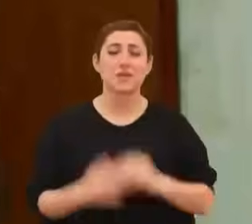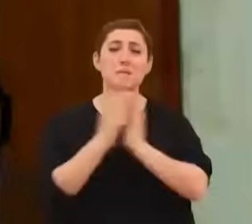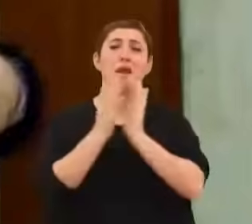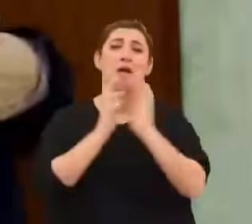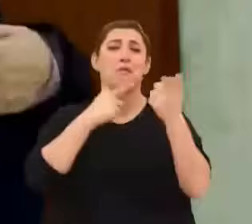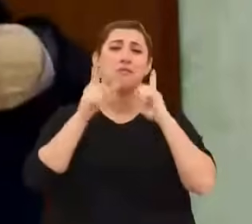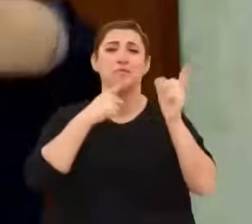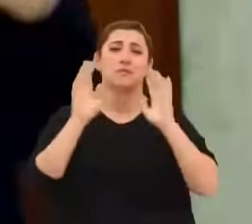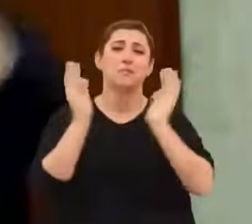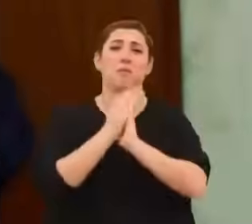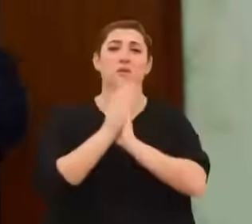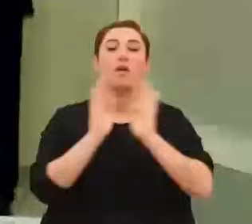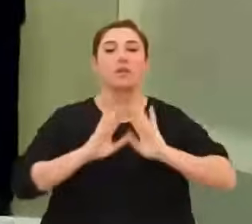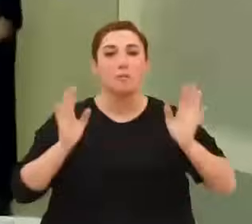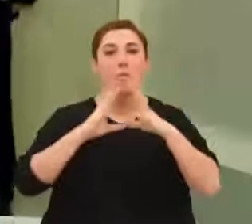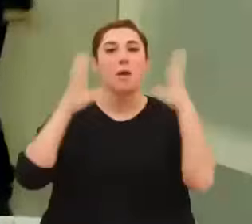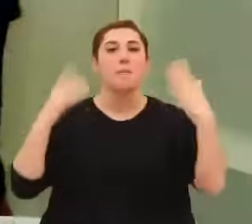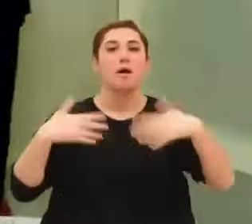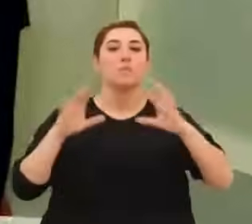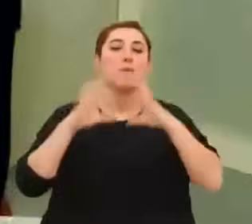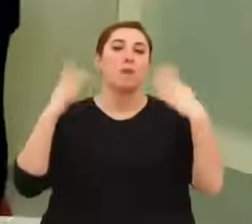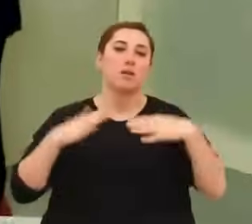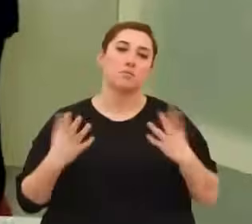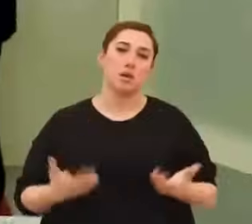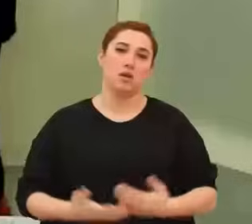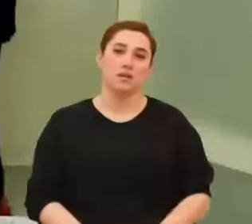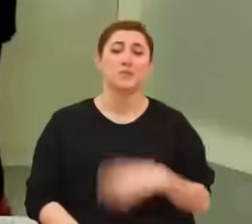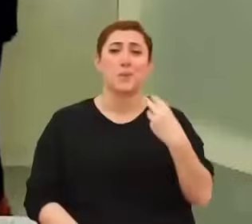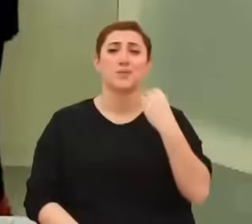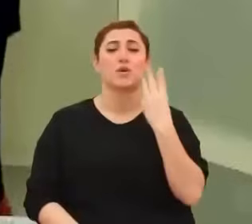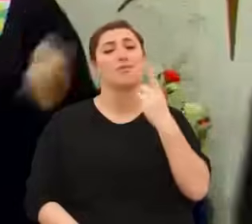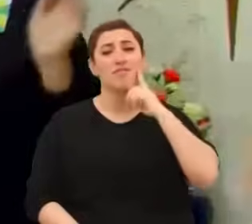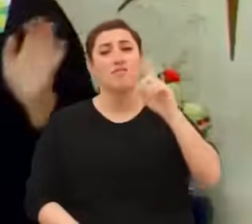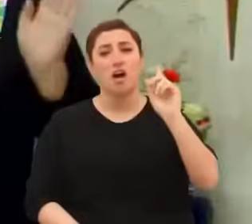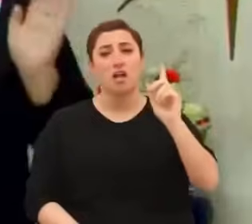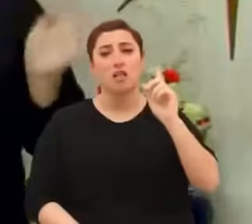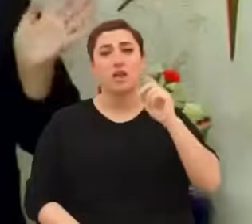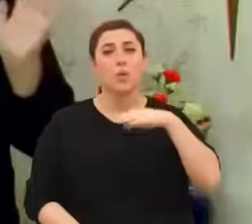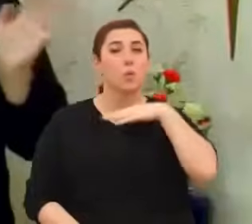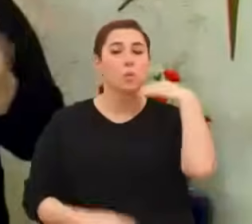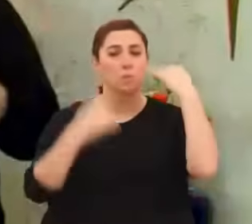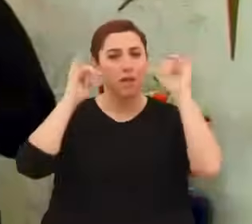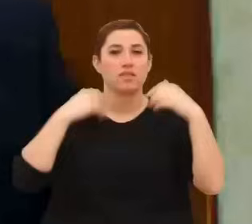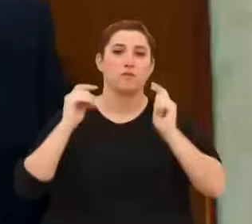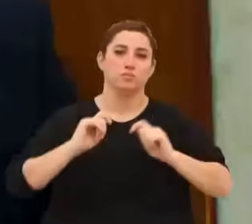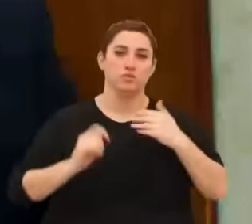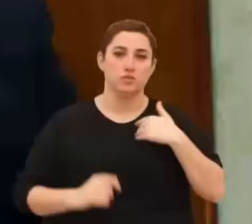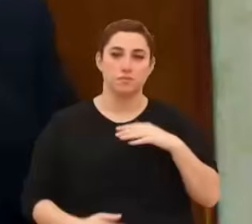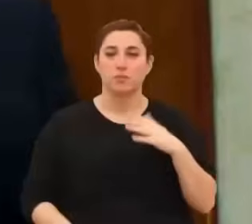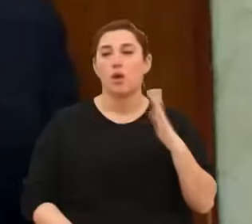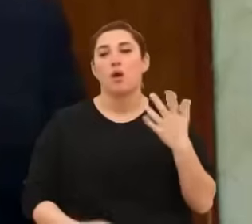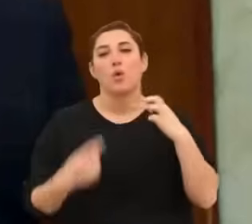Bravo. Bravo. Tamam abartmayın ya. Abartmayın Allah Allah. Ay çok güzel oldu. Vallahi kurban keseceğim ha.